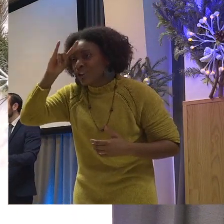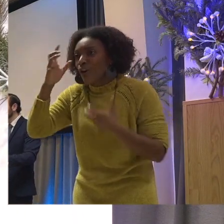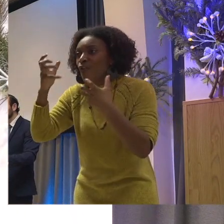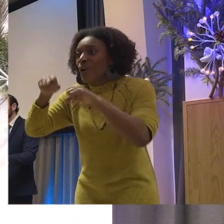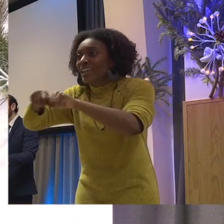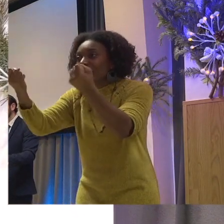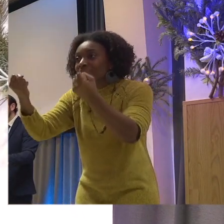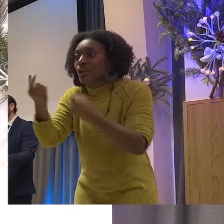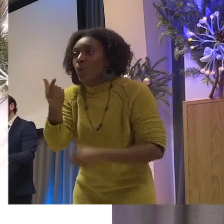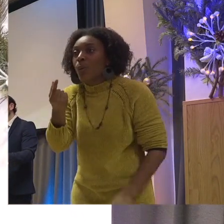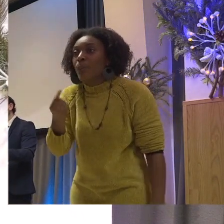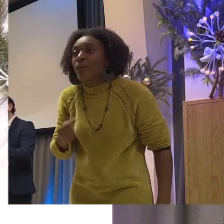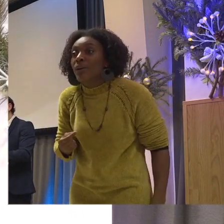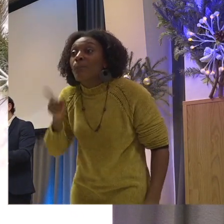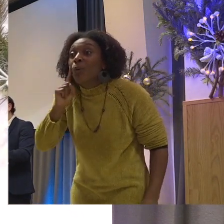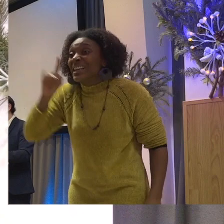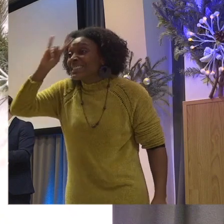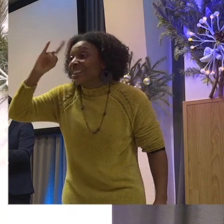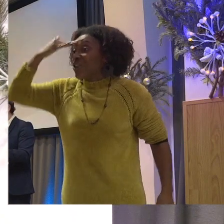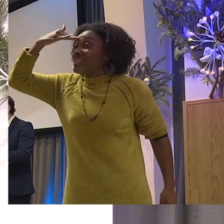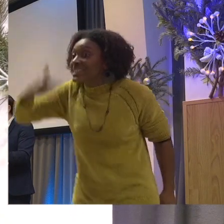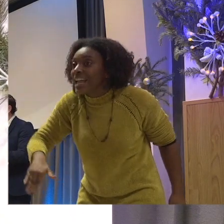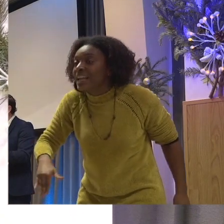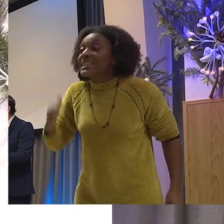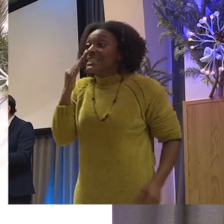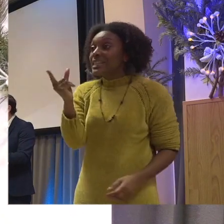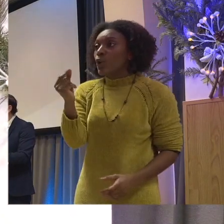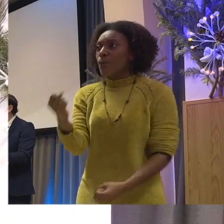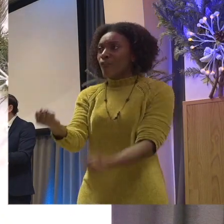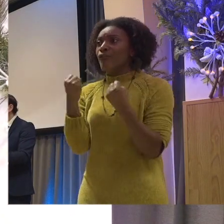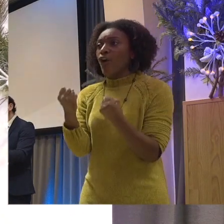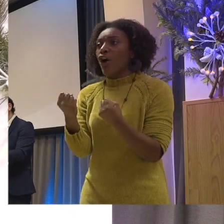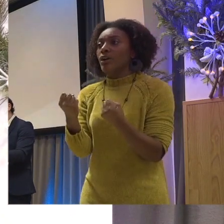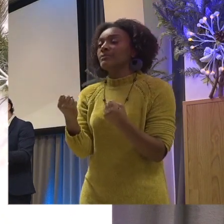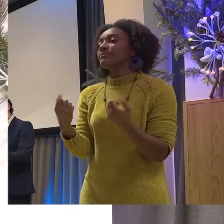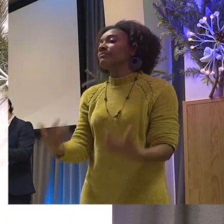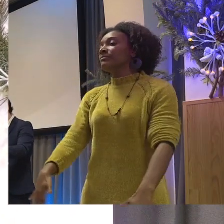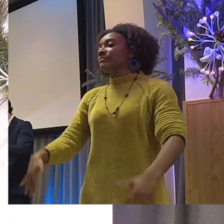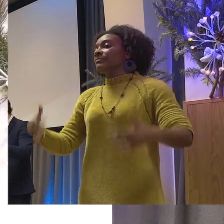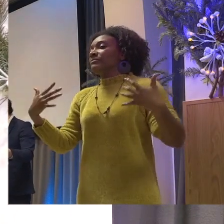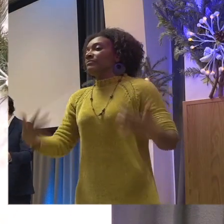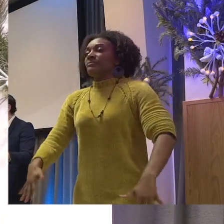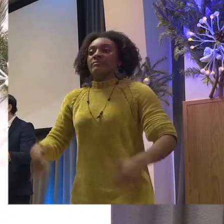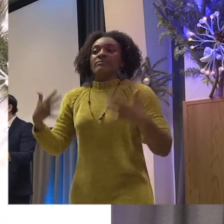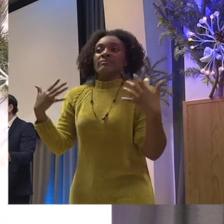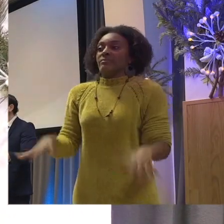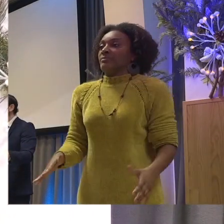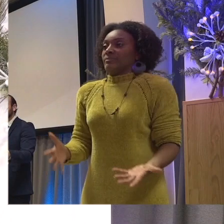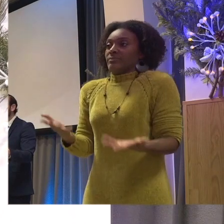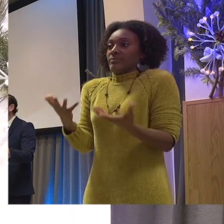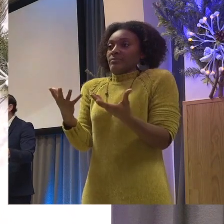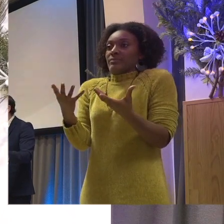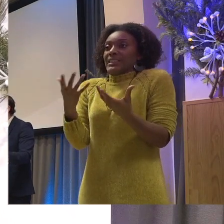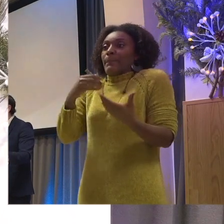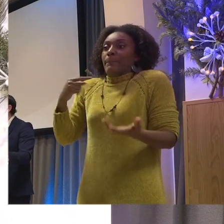Il le sait. Il sait que si les couples de cette église sont forts et unis, que chaque mari est à sa place et que chaque femme est à sa place, il sait